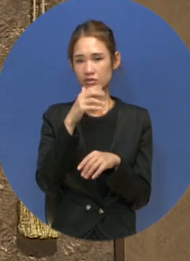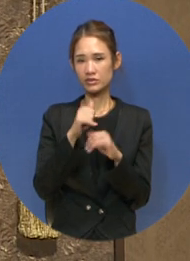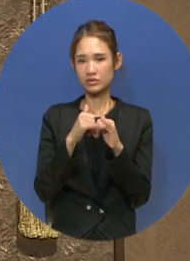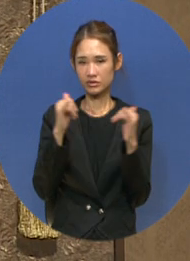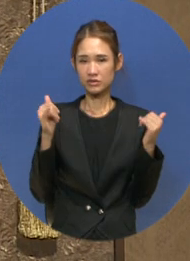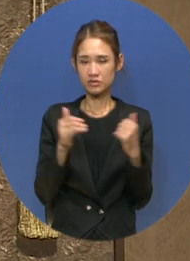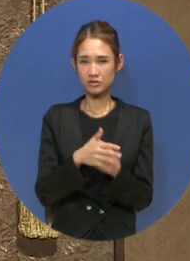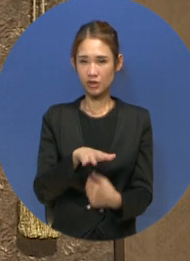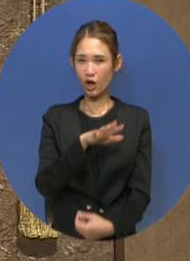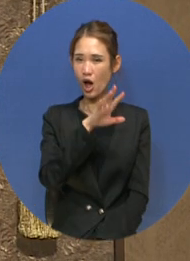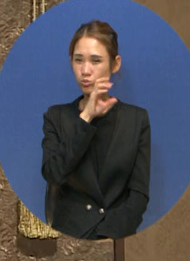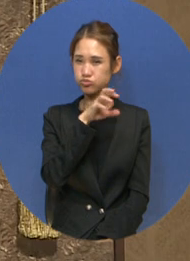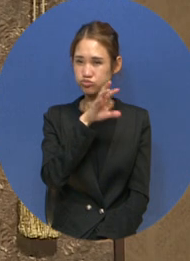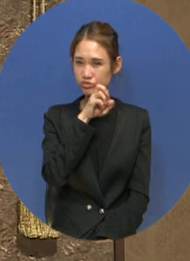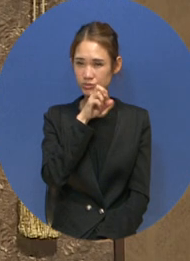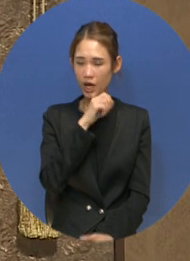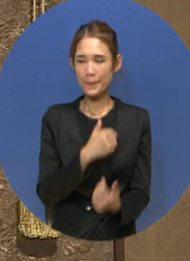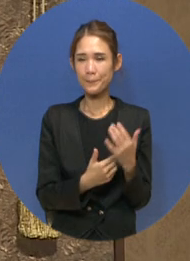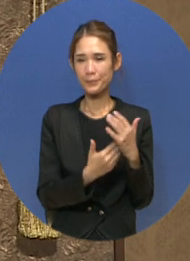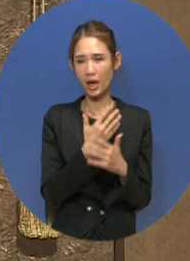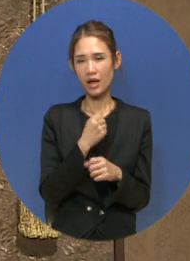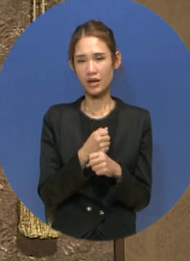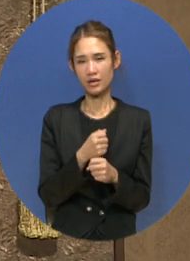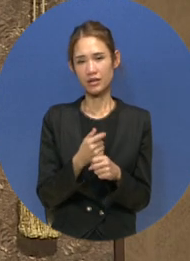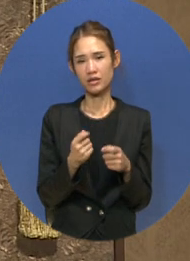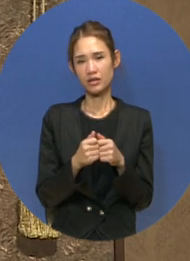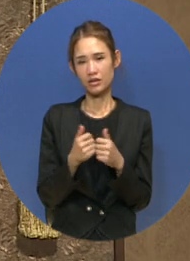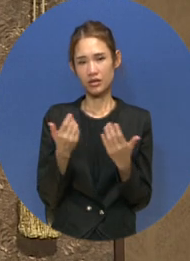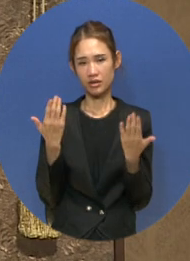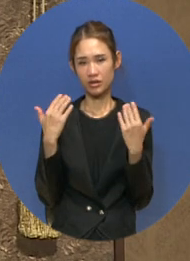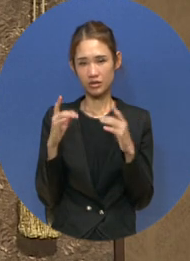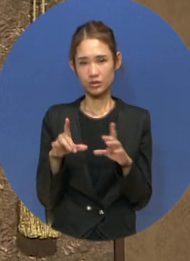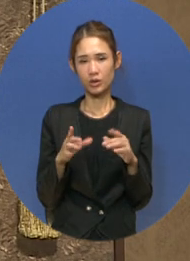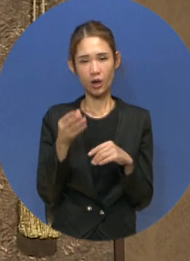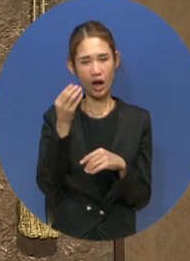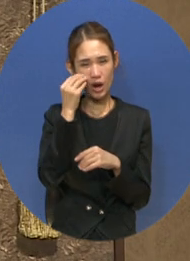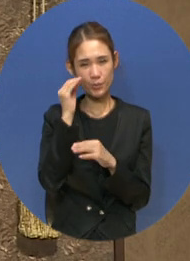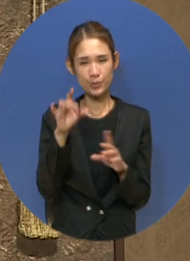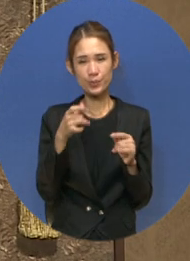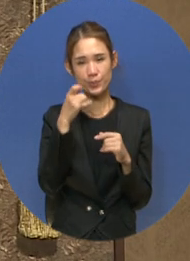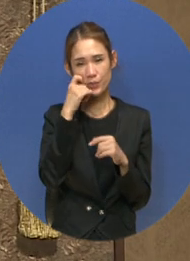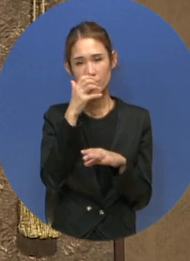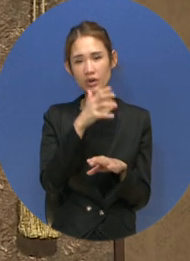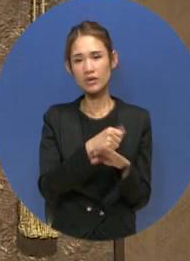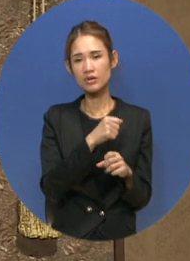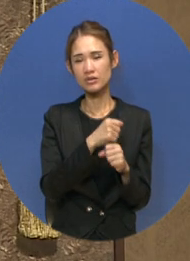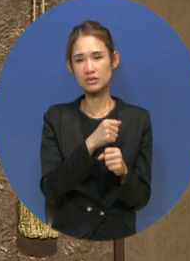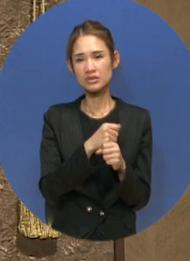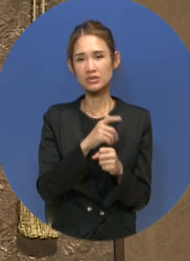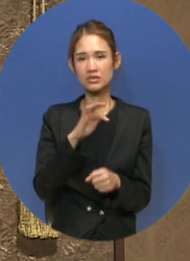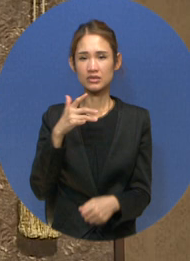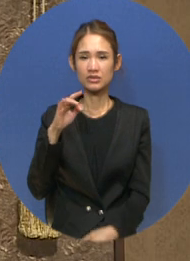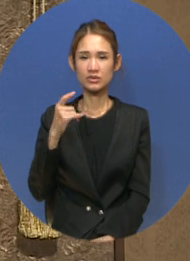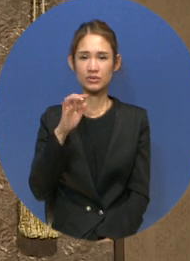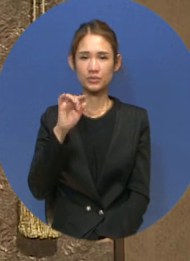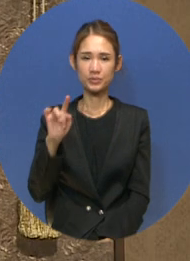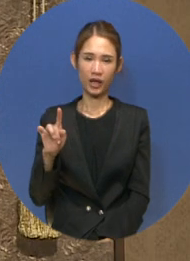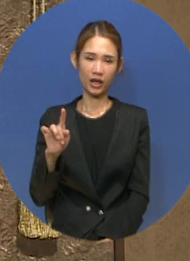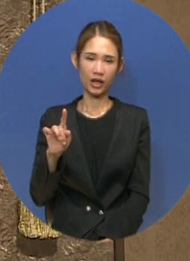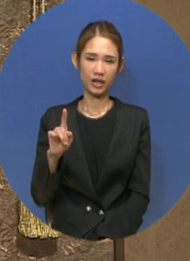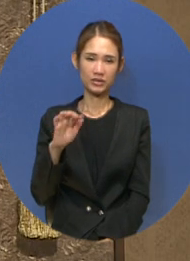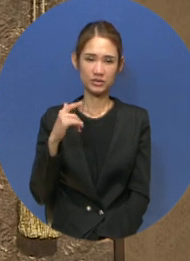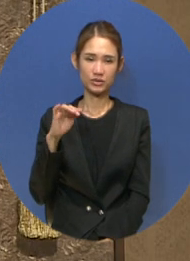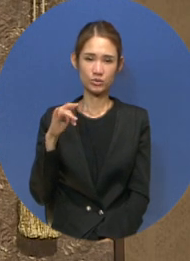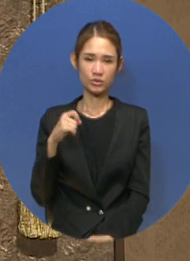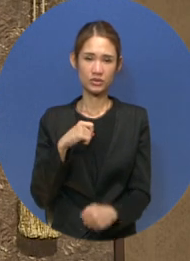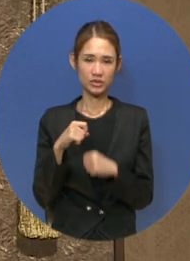결국은 사회적인 불만을 낳게 되고 학교 생활을 적응하지 못하고 결국은 만든 것이 지전파였고